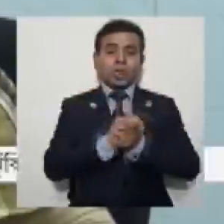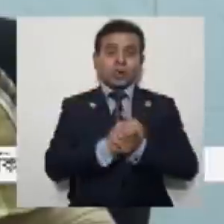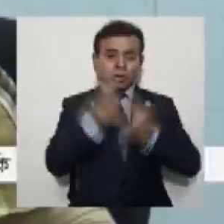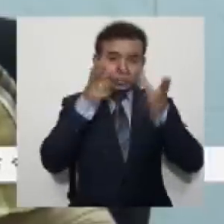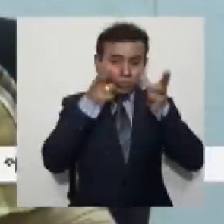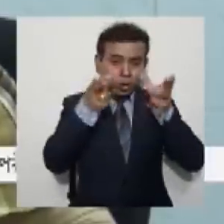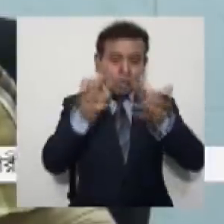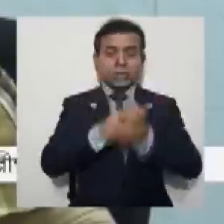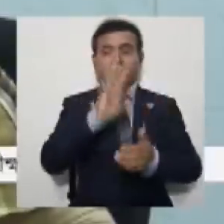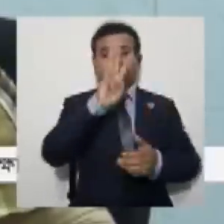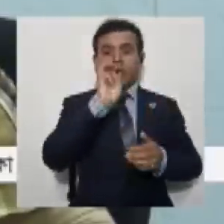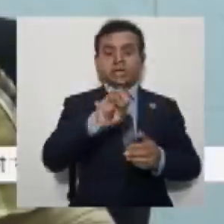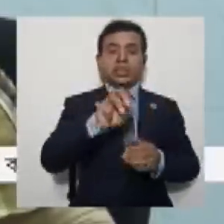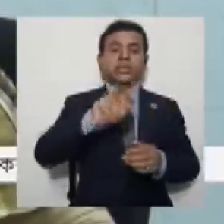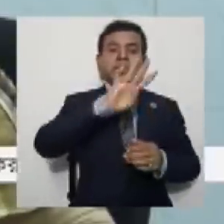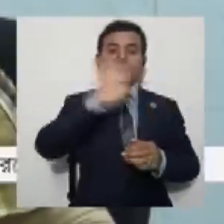পর্যন্ত